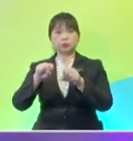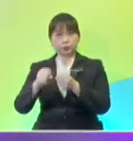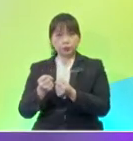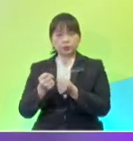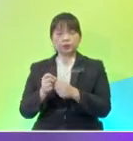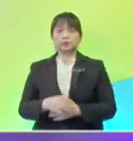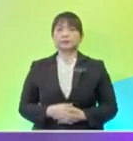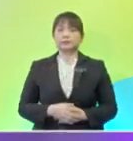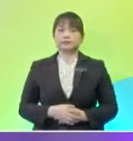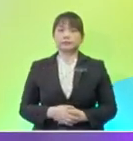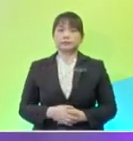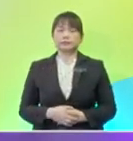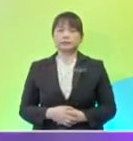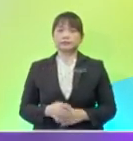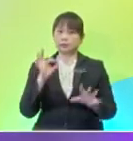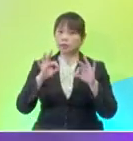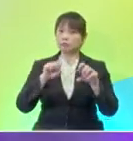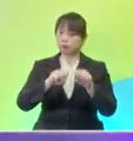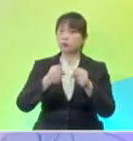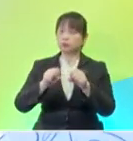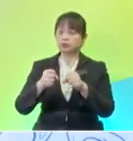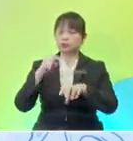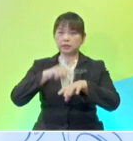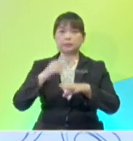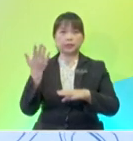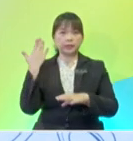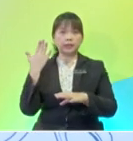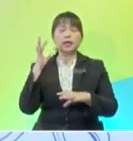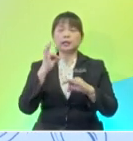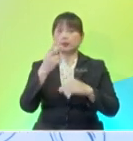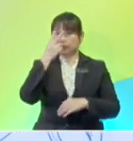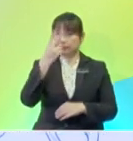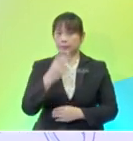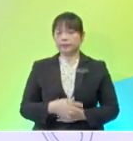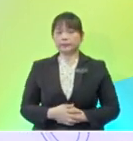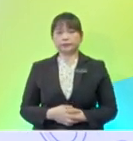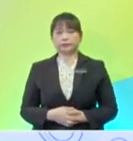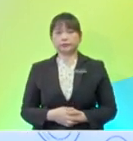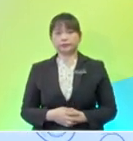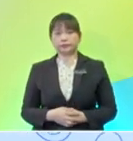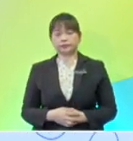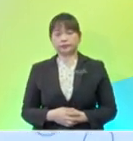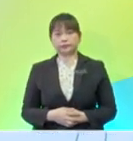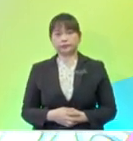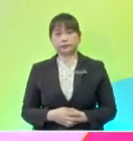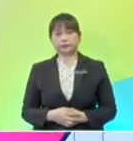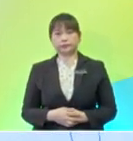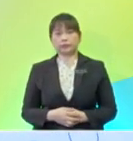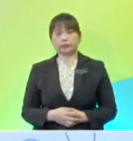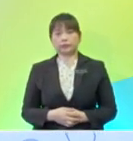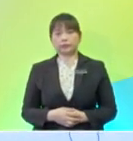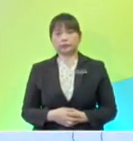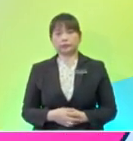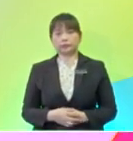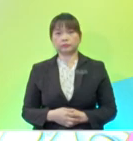putus belakang paham tapi caranya dia nampak kita lalu dia dulu contoh kita pergi X kita naik bukit dulu bapak